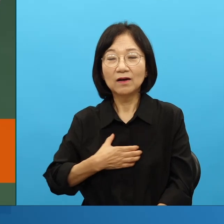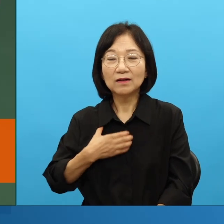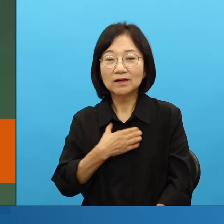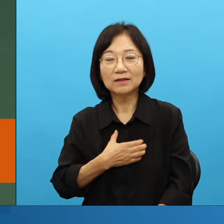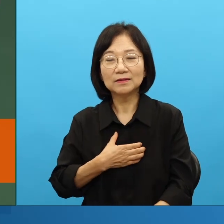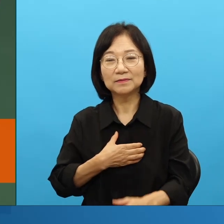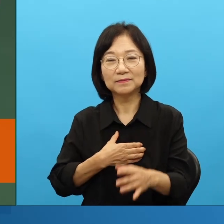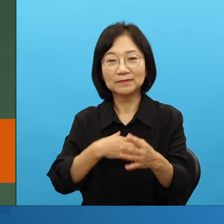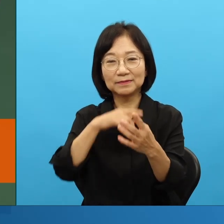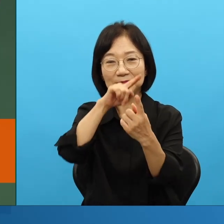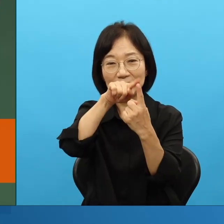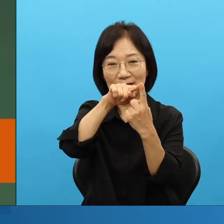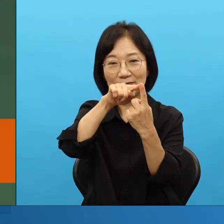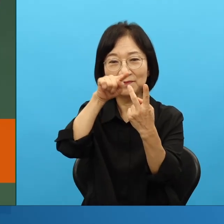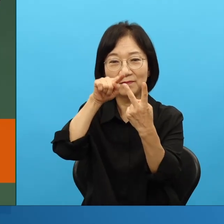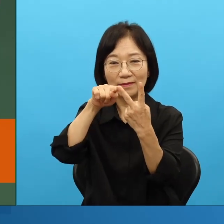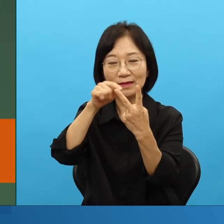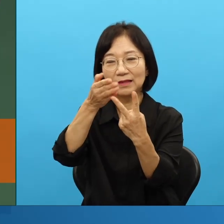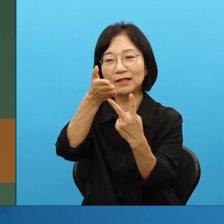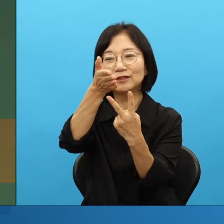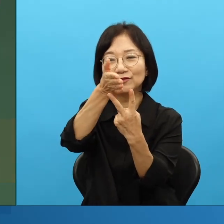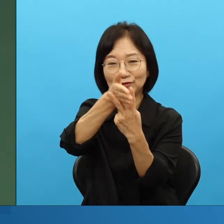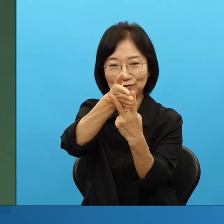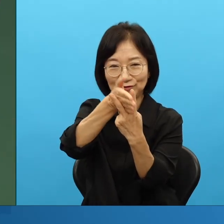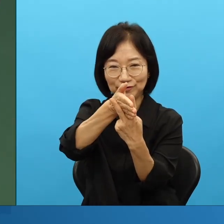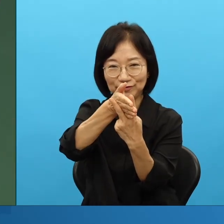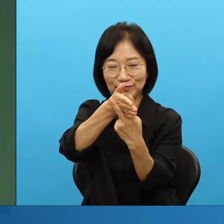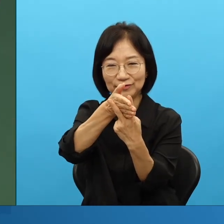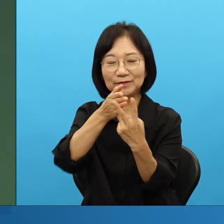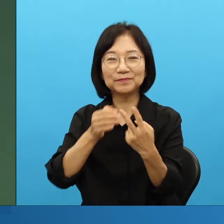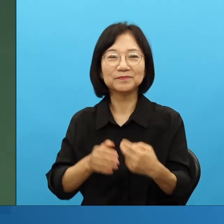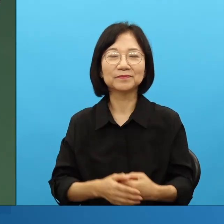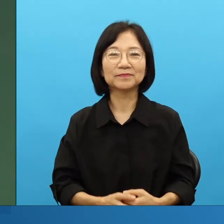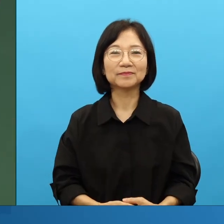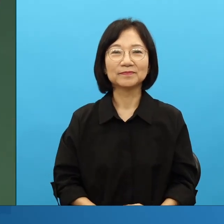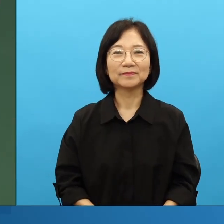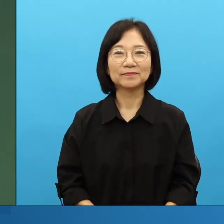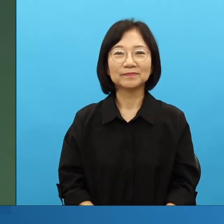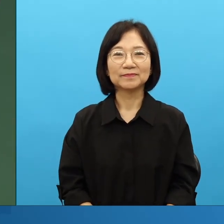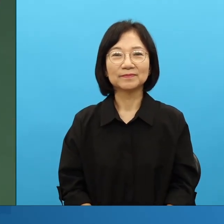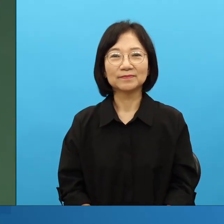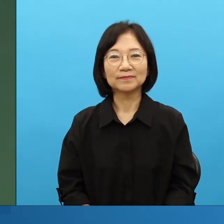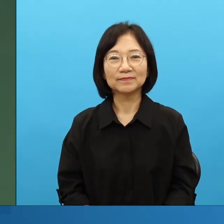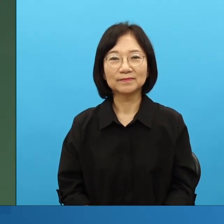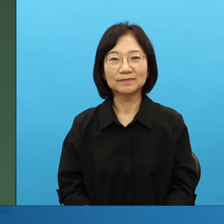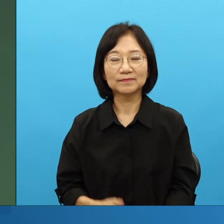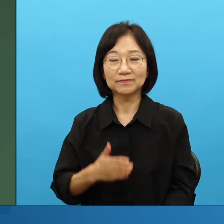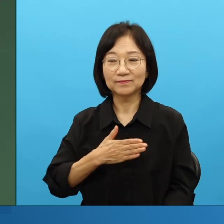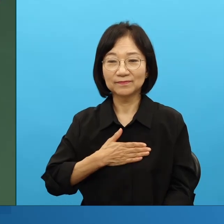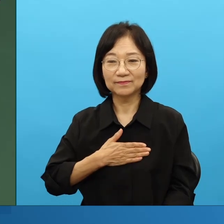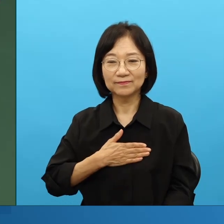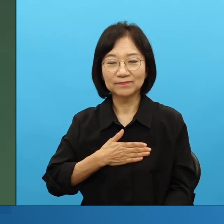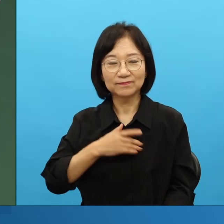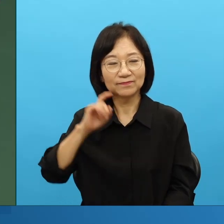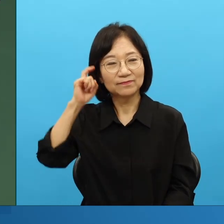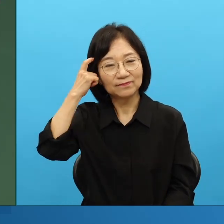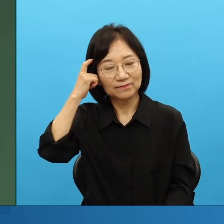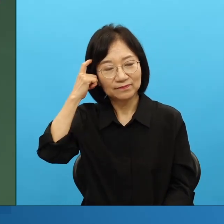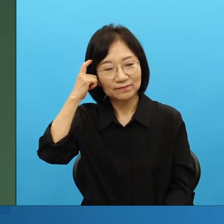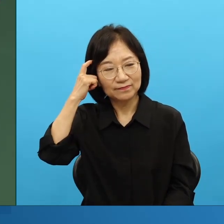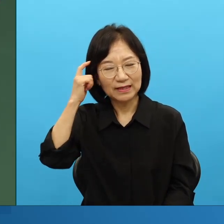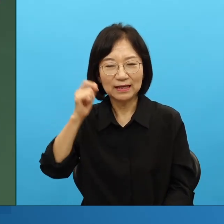있습니다. 说是有两种忧愁. 저는 사실은 가난한 것은 큰 죄가 되지 않는다라고